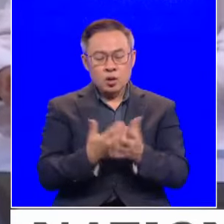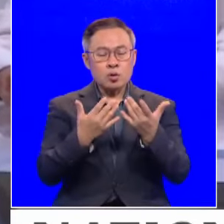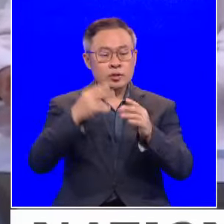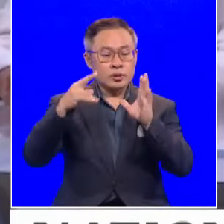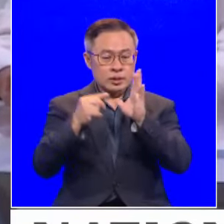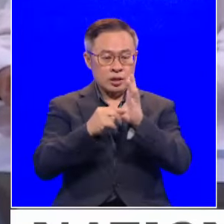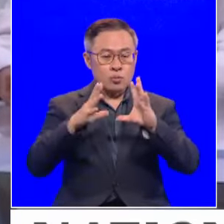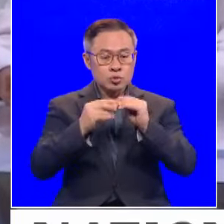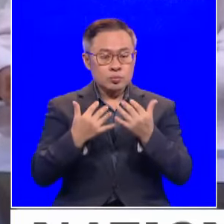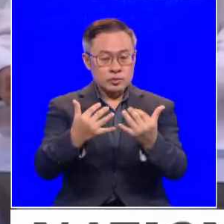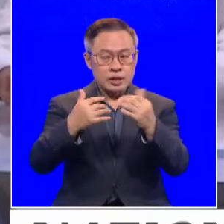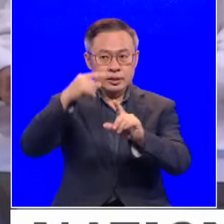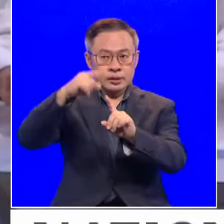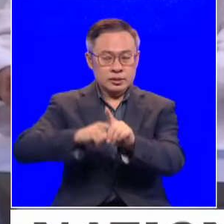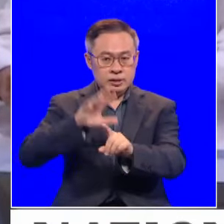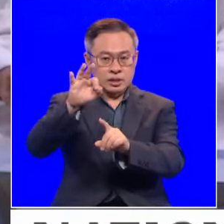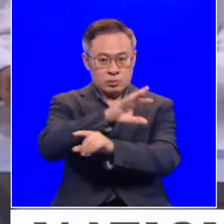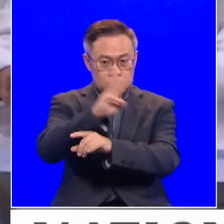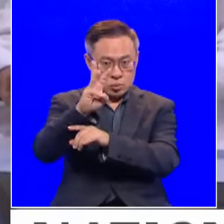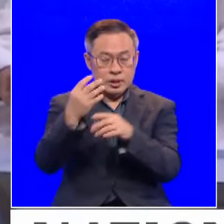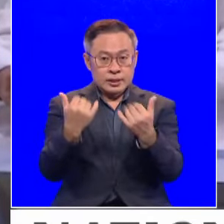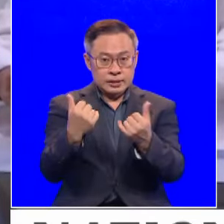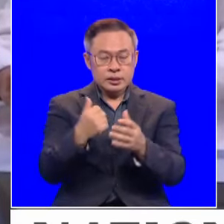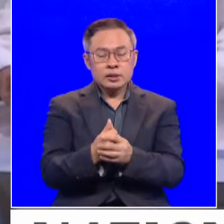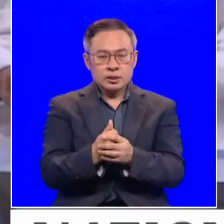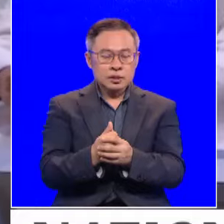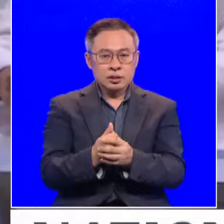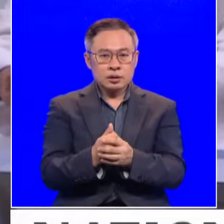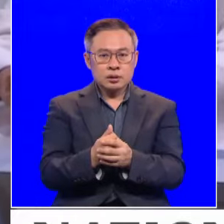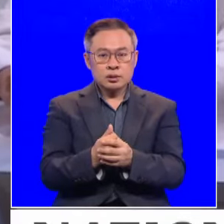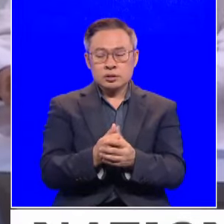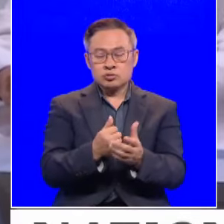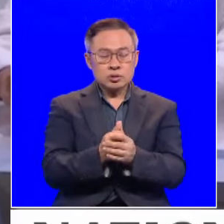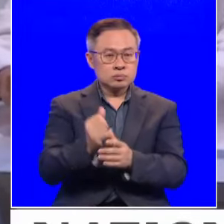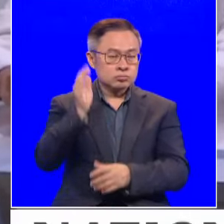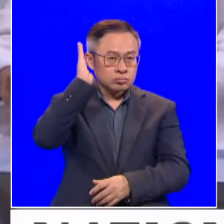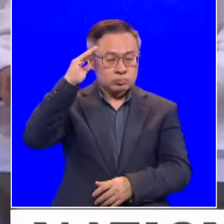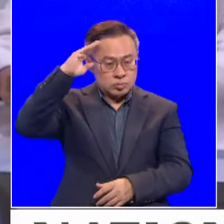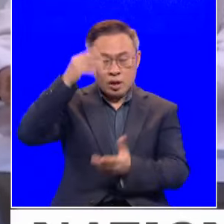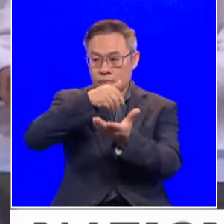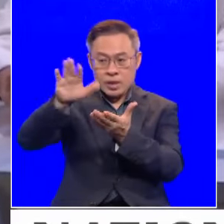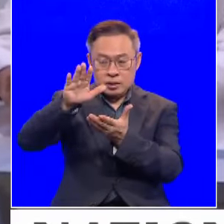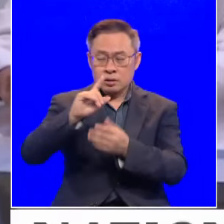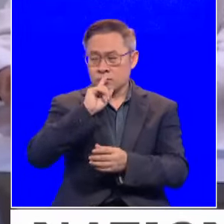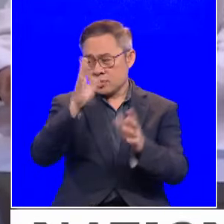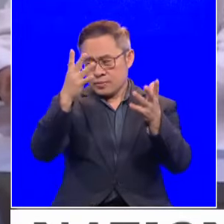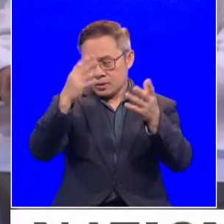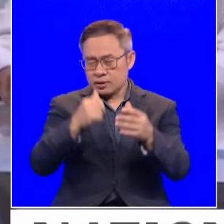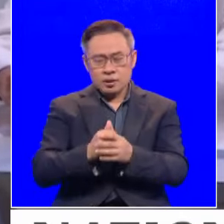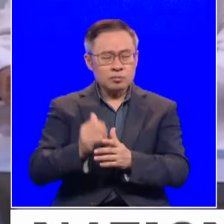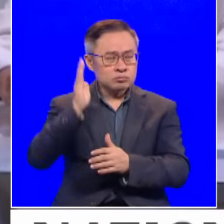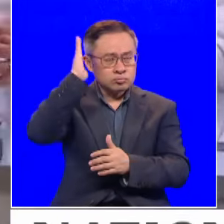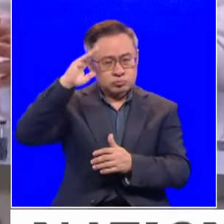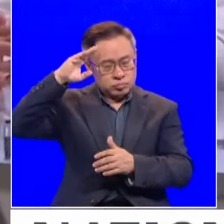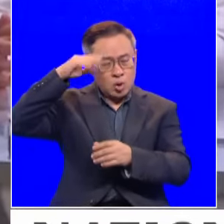มใหญ่วันที่6กันยายนนี้นะคะก็ยืนยันว่าจะไม่มีการขับร้อยเอกธรรมนัสด้วยค่ะอย่างไรก็ตามในวันนี้นะคะมีก